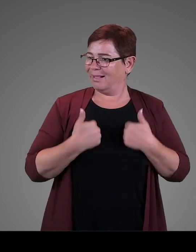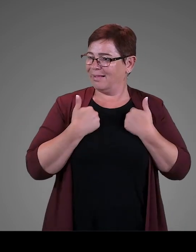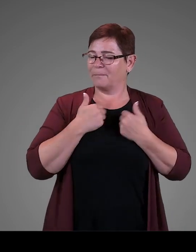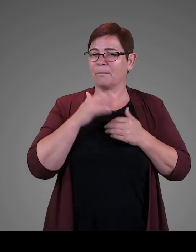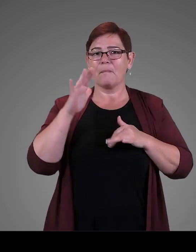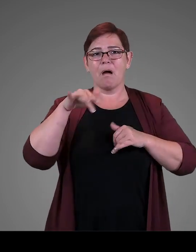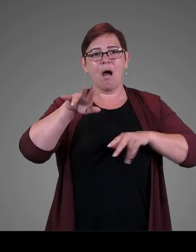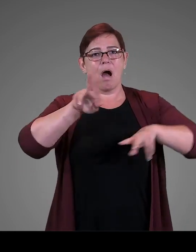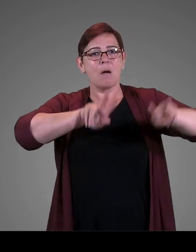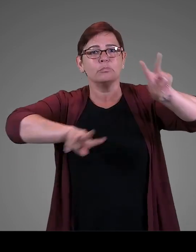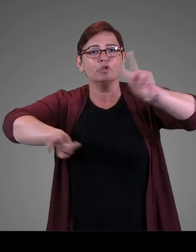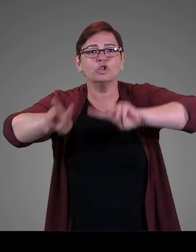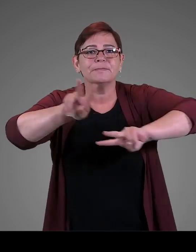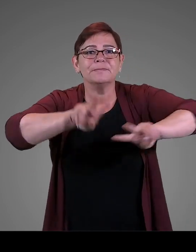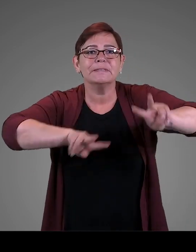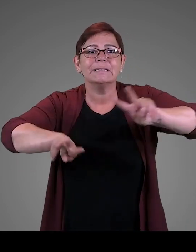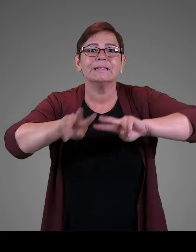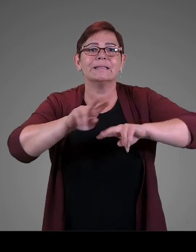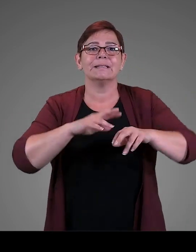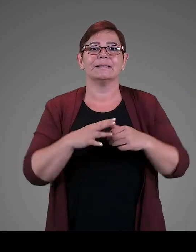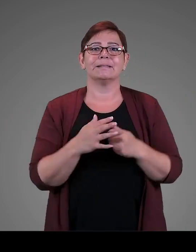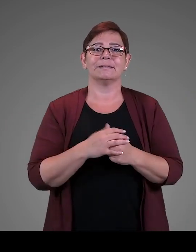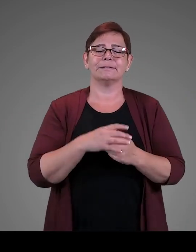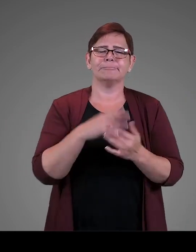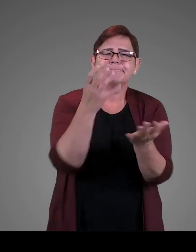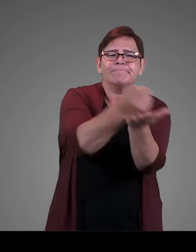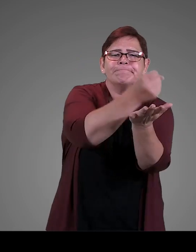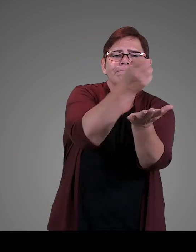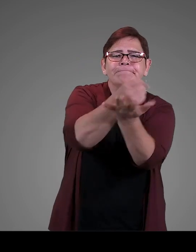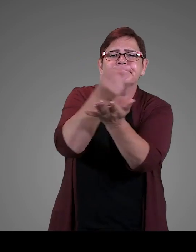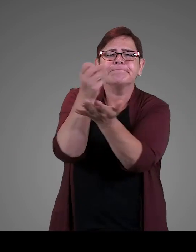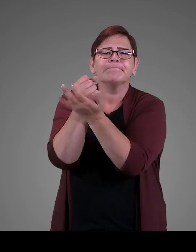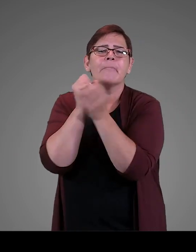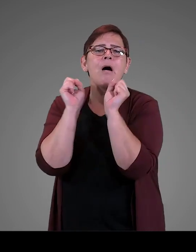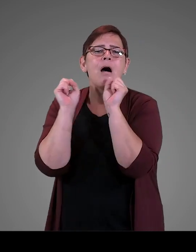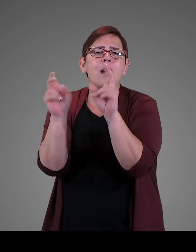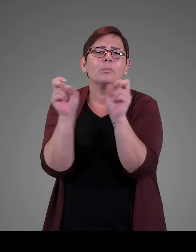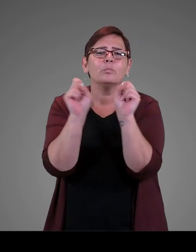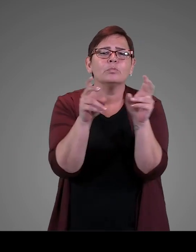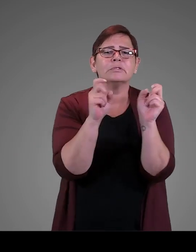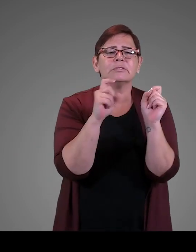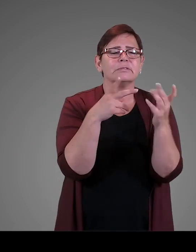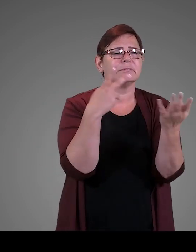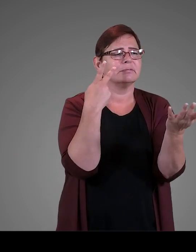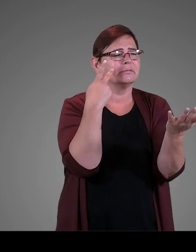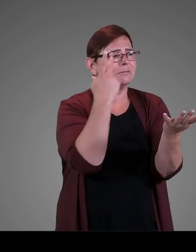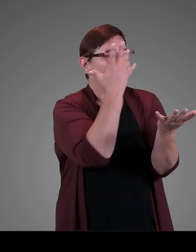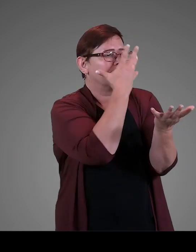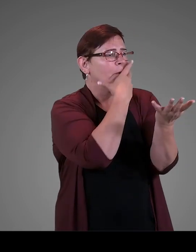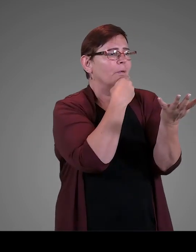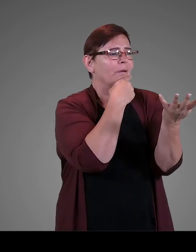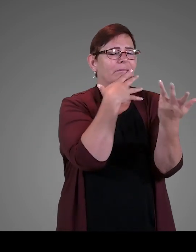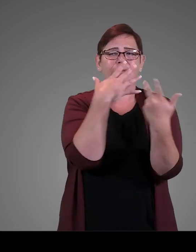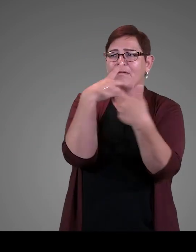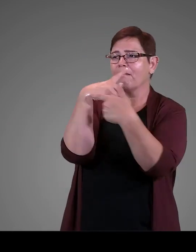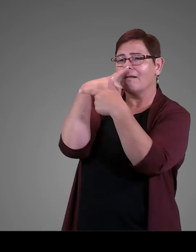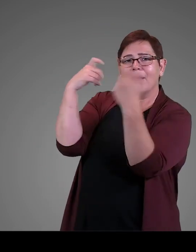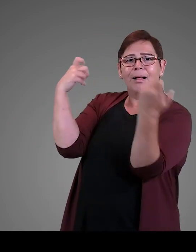puis en saisissant les opportunités pour trouver